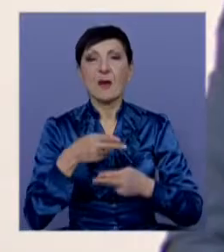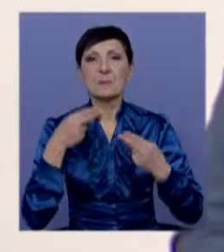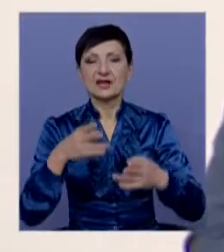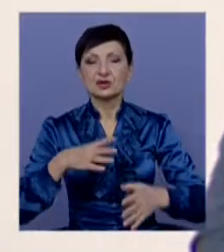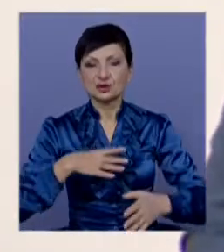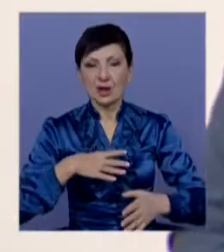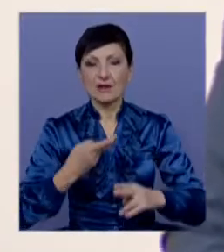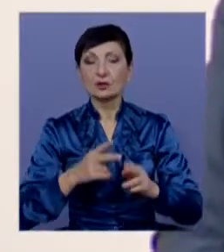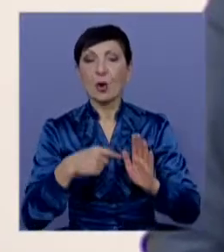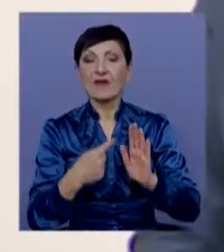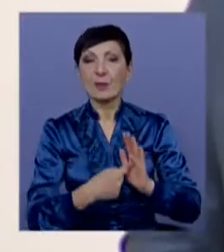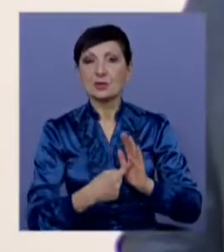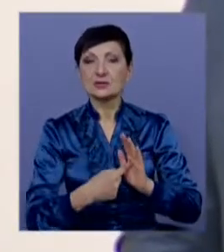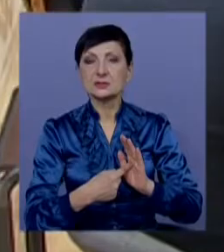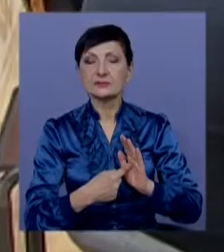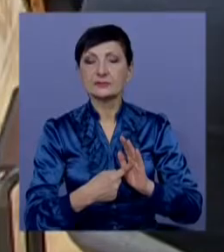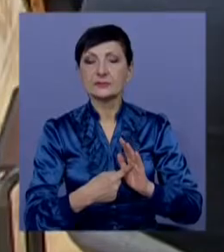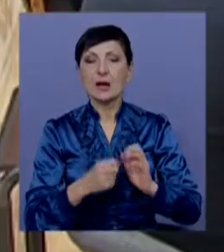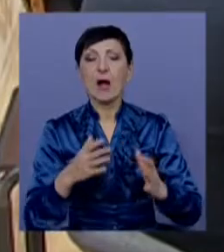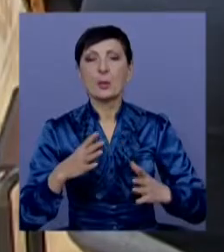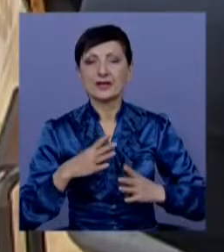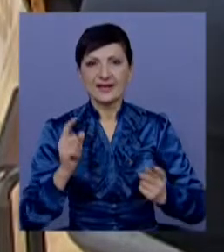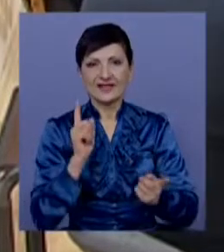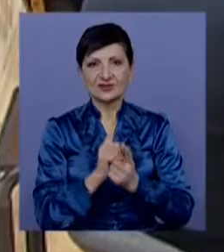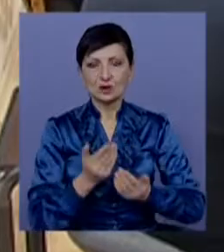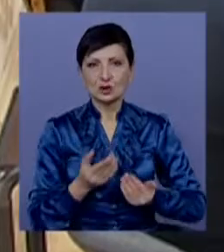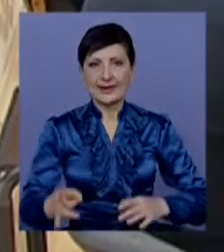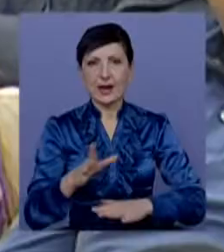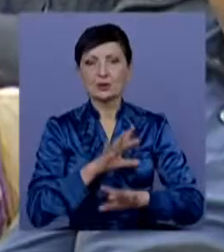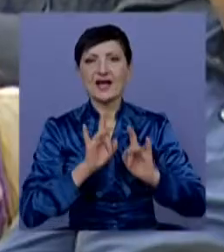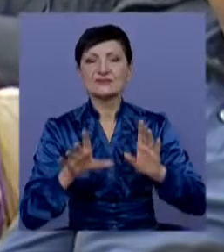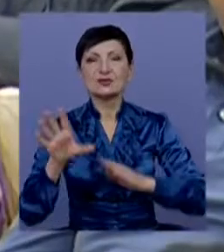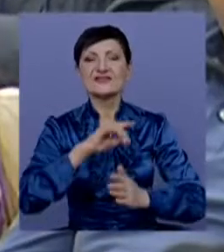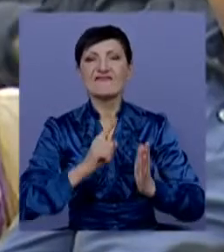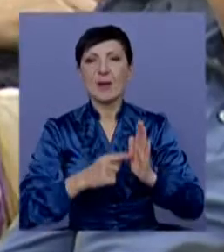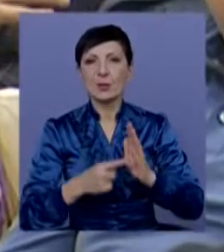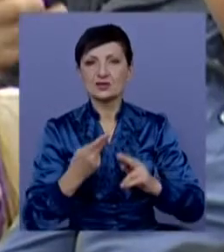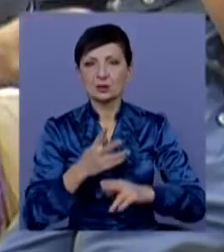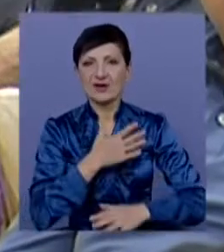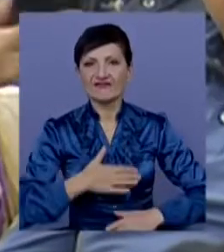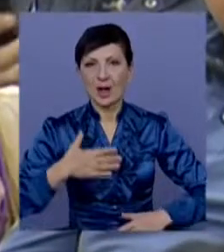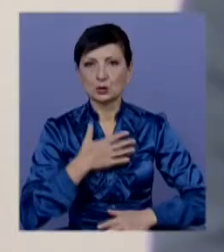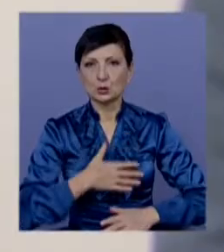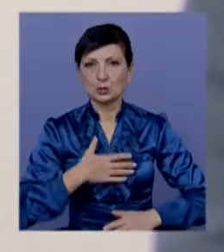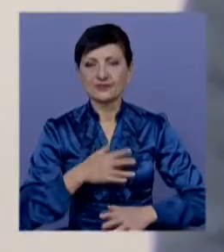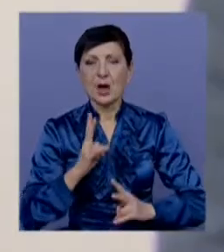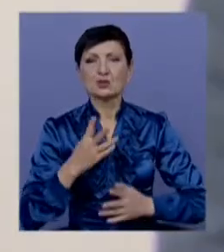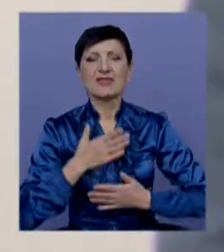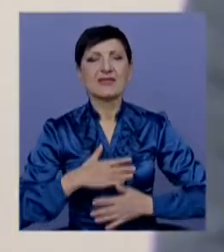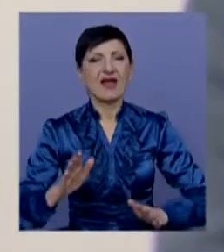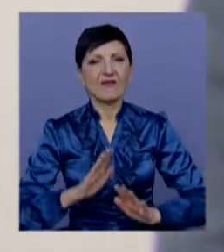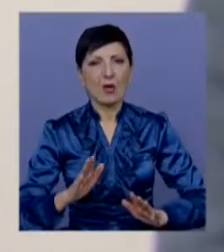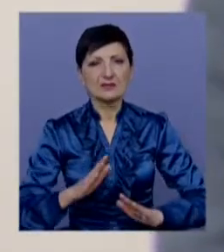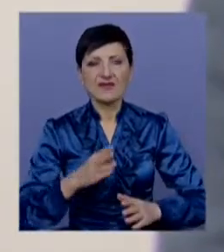Вот такой вопрос. Как нам быть? На встрече жители района озвучили все вопросы, которые их сегодня волнуют. Одни выразили недовольство